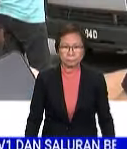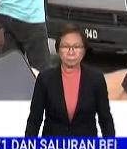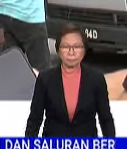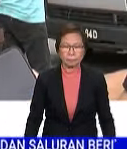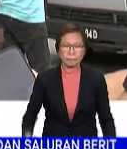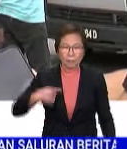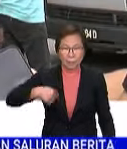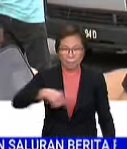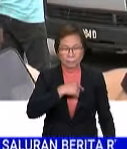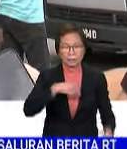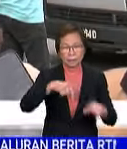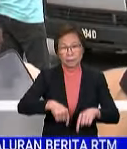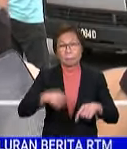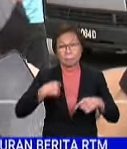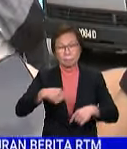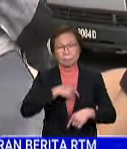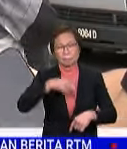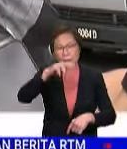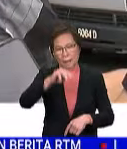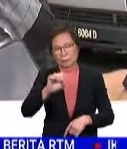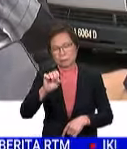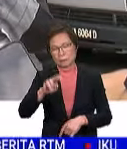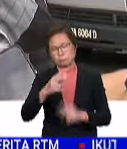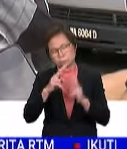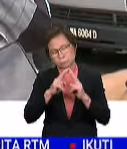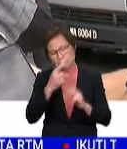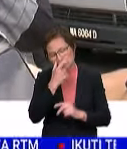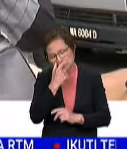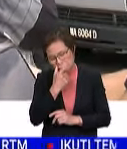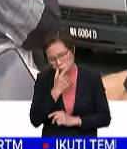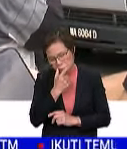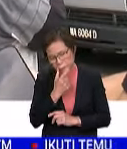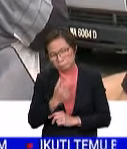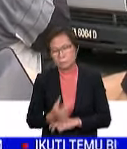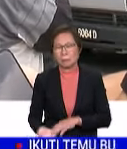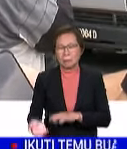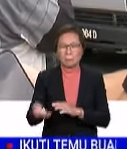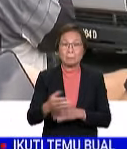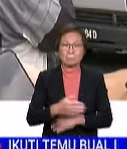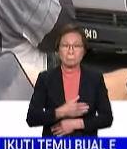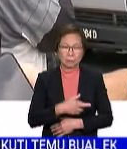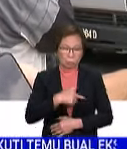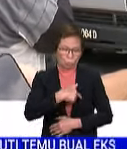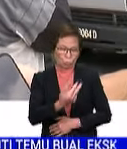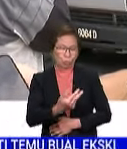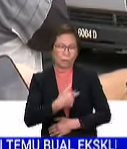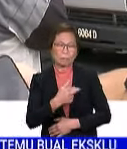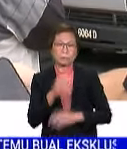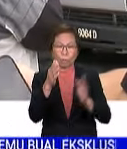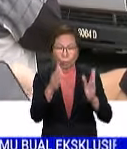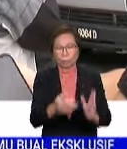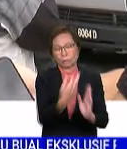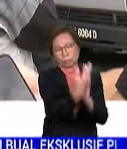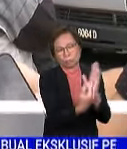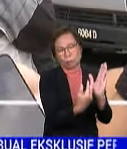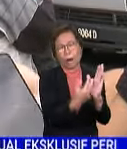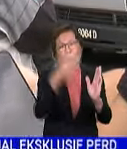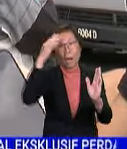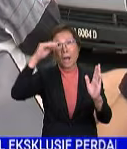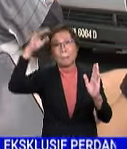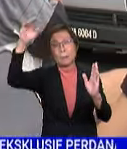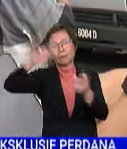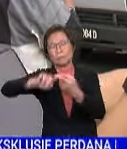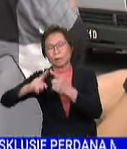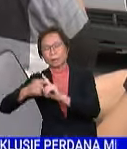Pada kami di Majlis Sukan Negara amat-amat sedih dengan kehilangan seorang mentor, seorang abang dan juga seorang